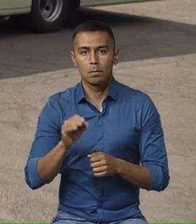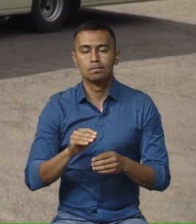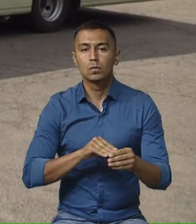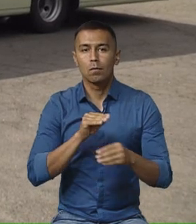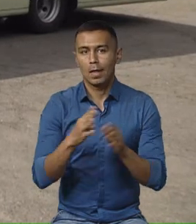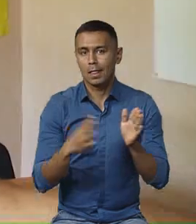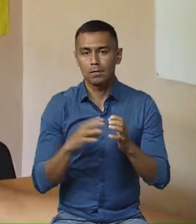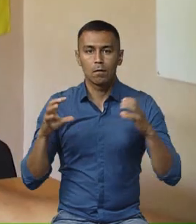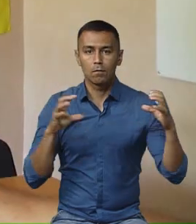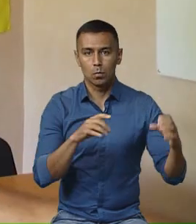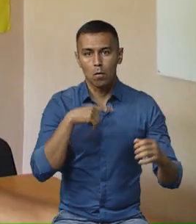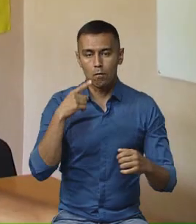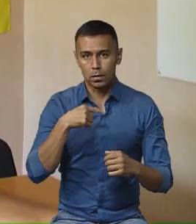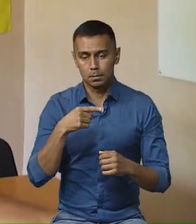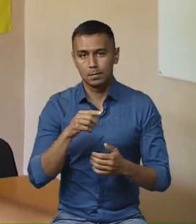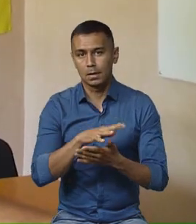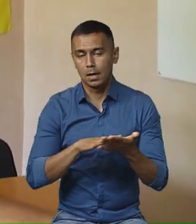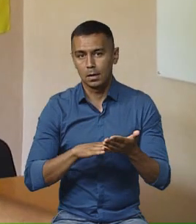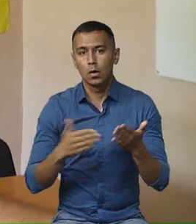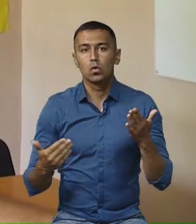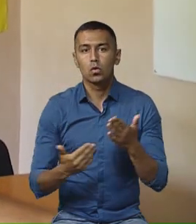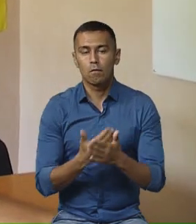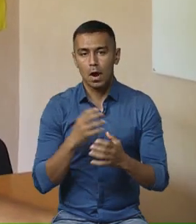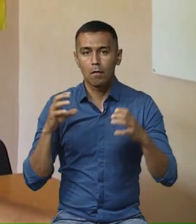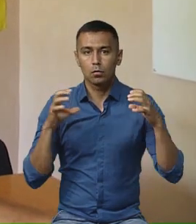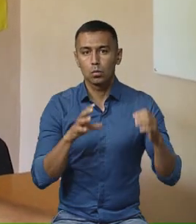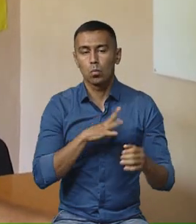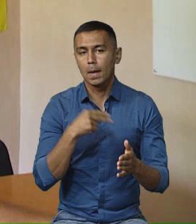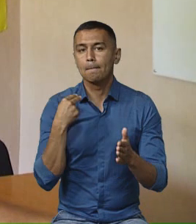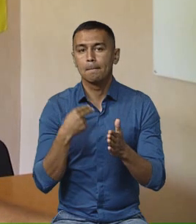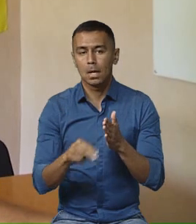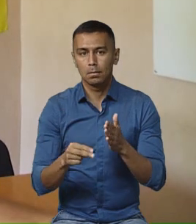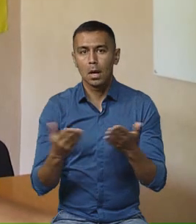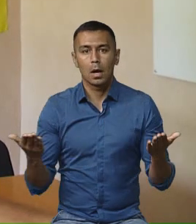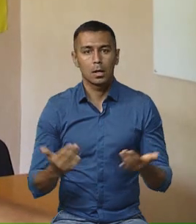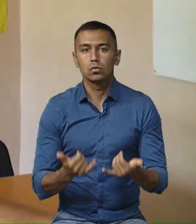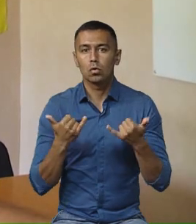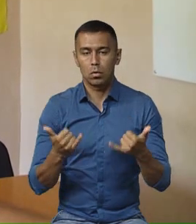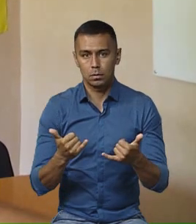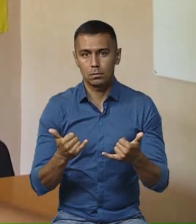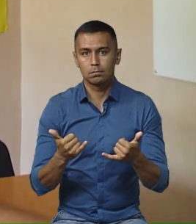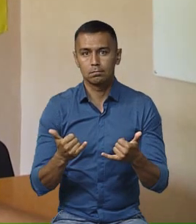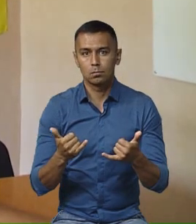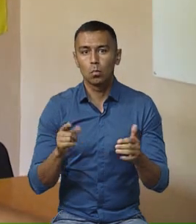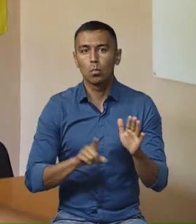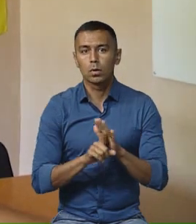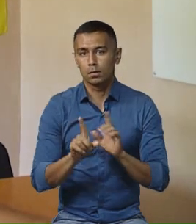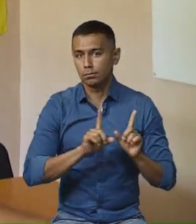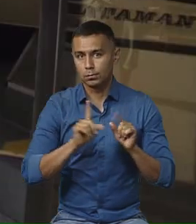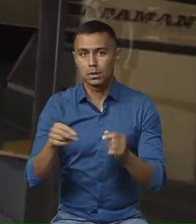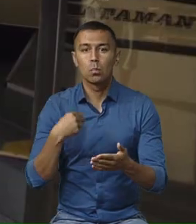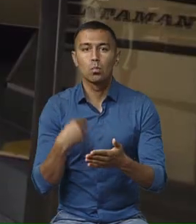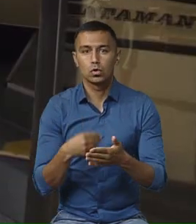9 автобусами, говорить Сергій Бобух. Нові ісузи були придбані, які сьогодні вийшли за